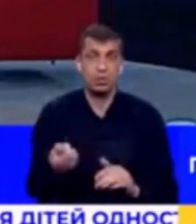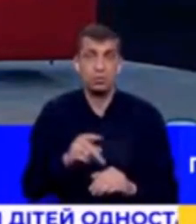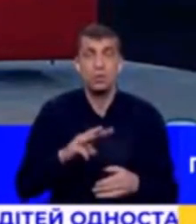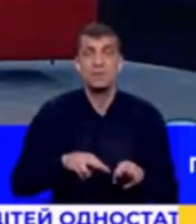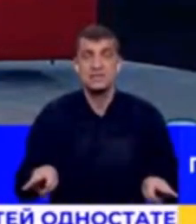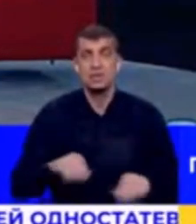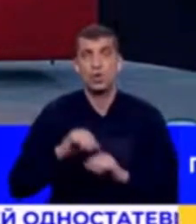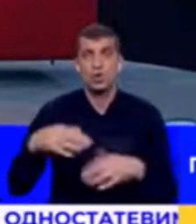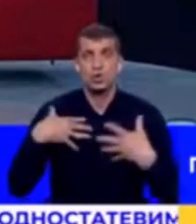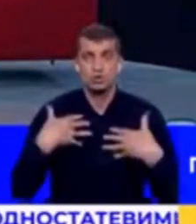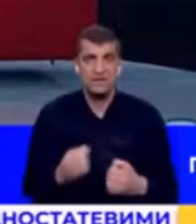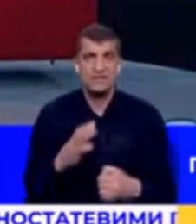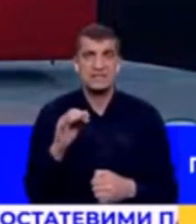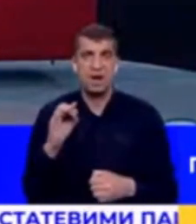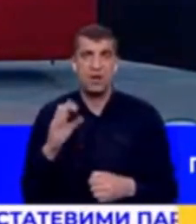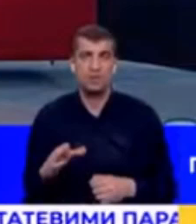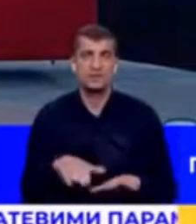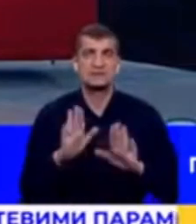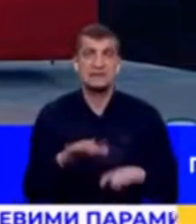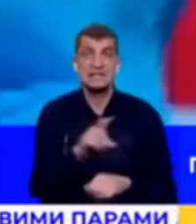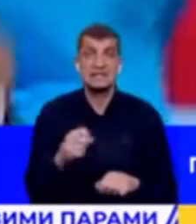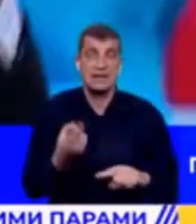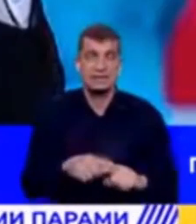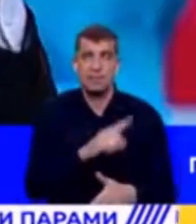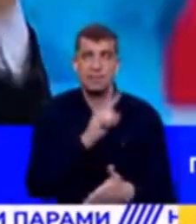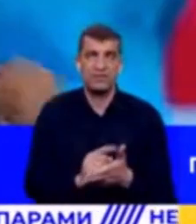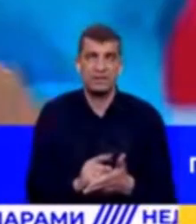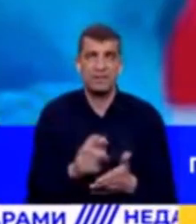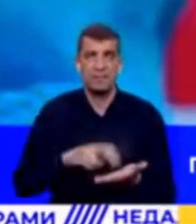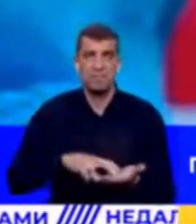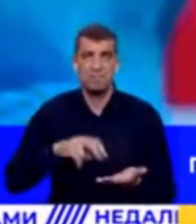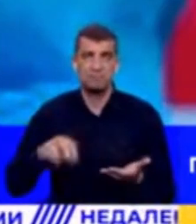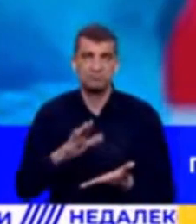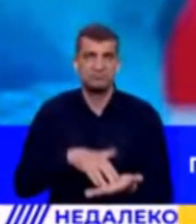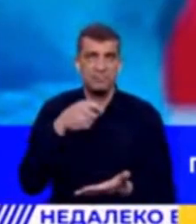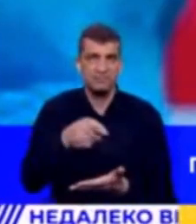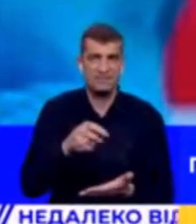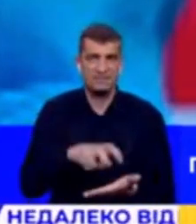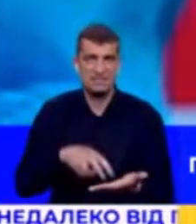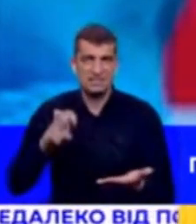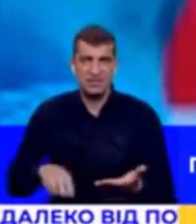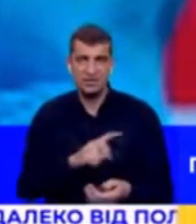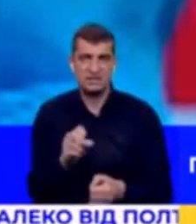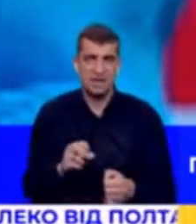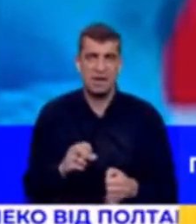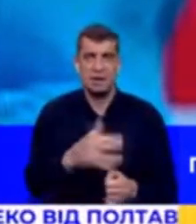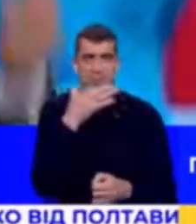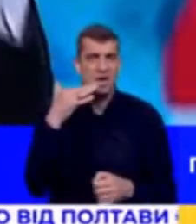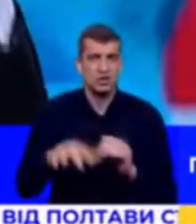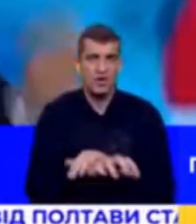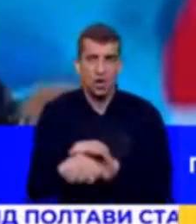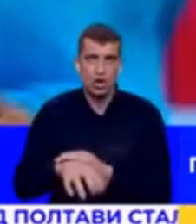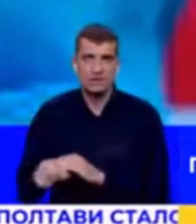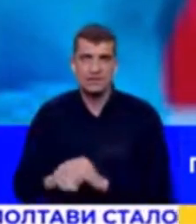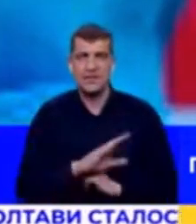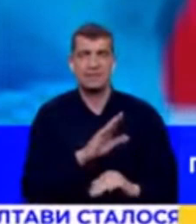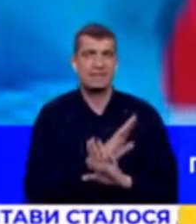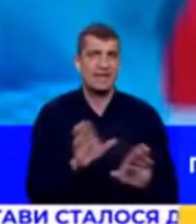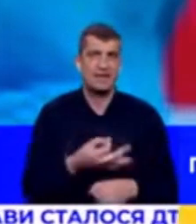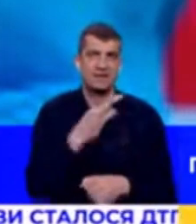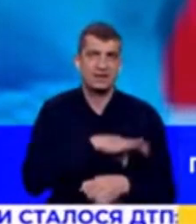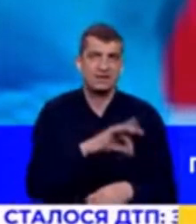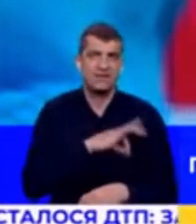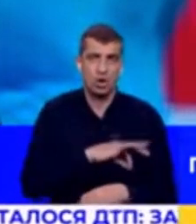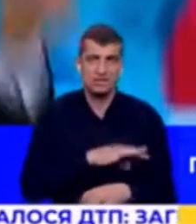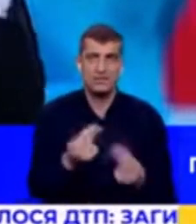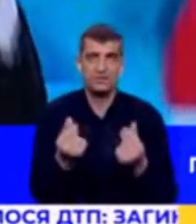міністр охорони здоров'я Степанов тільки за це повинен піти у відставку, за масові розкрадання, за неефективне